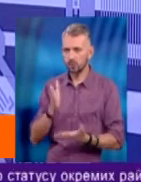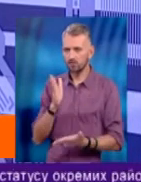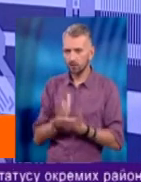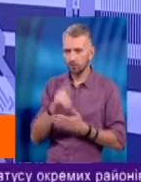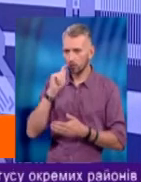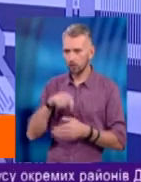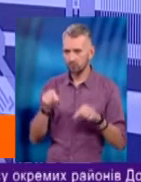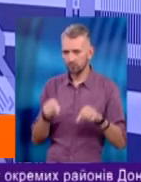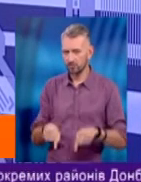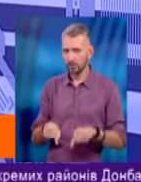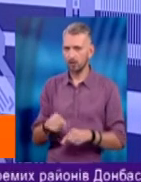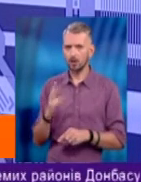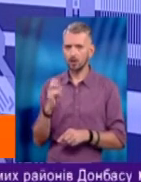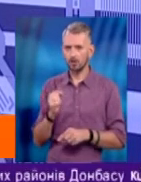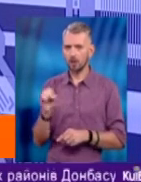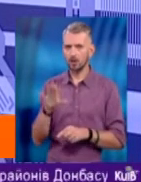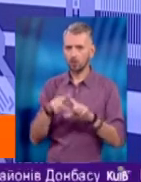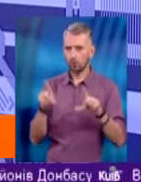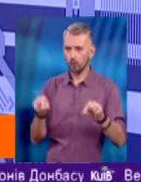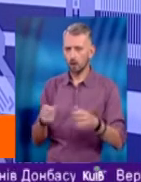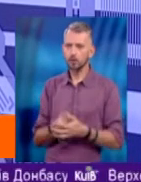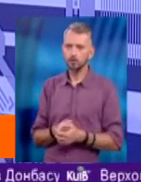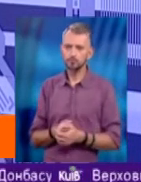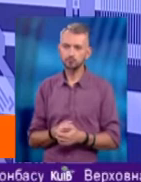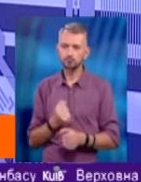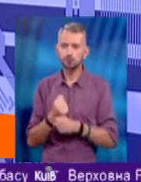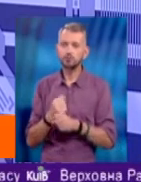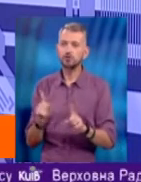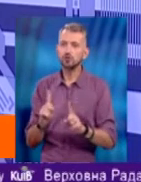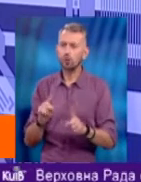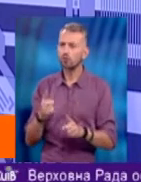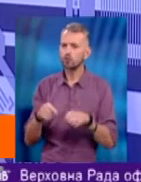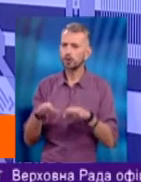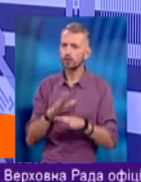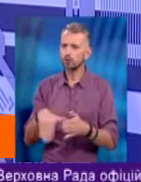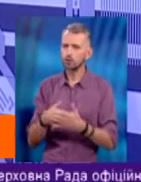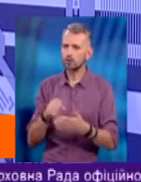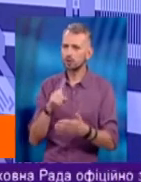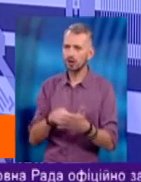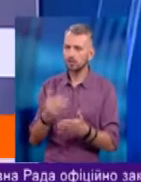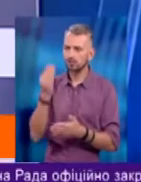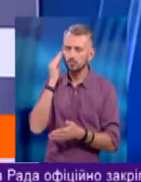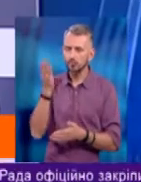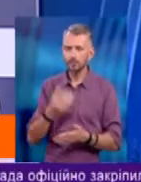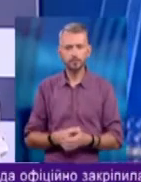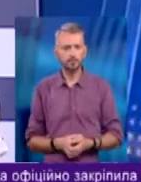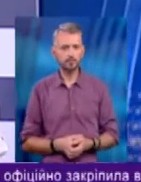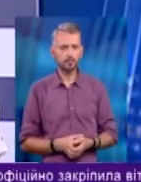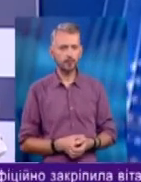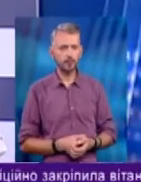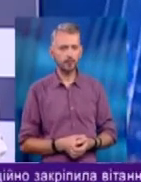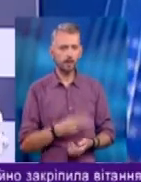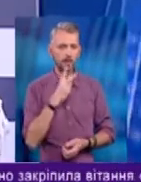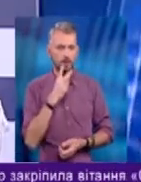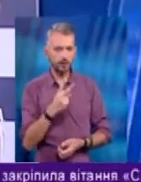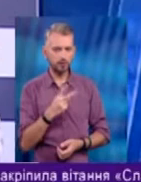наразі в Україні на євро-номерах. Що з цим робити? Чому не вирішується досі питання, на ваш погляд? Ну,